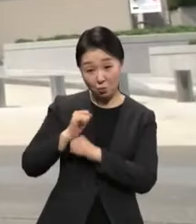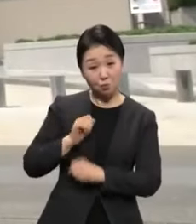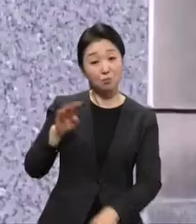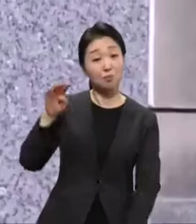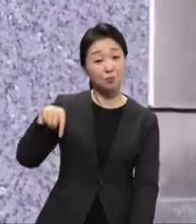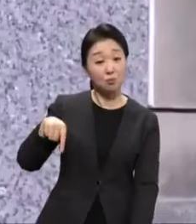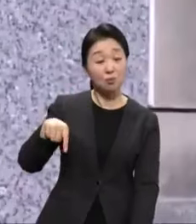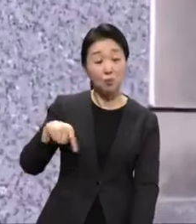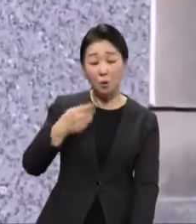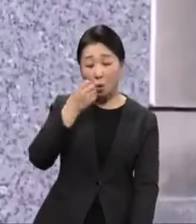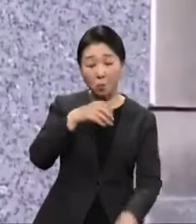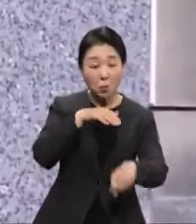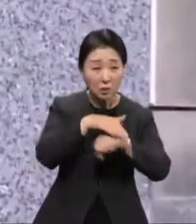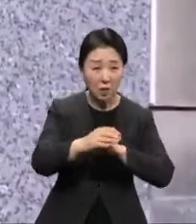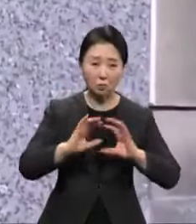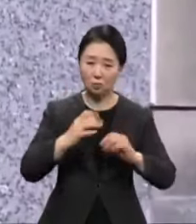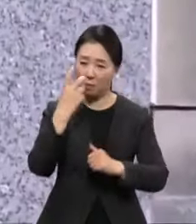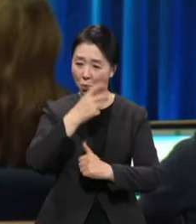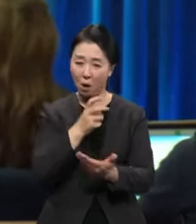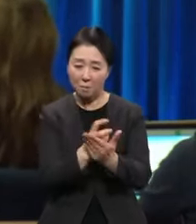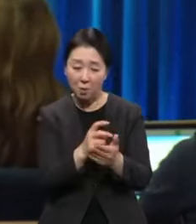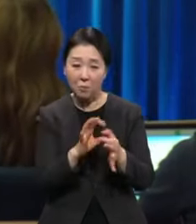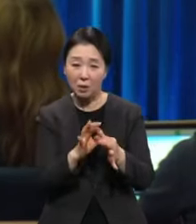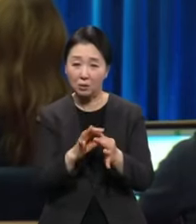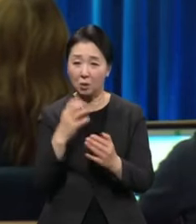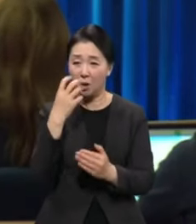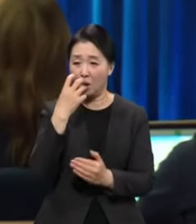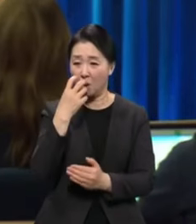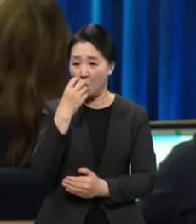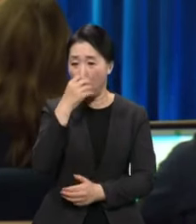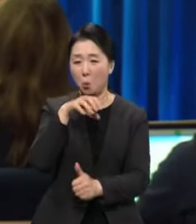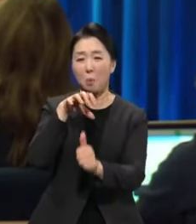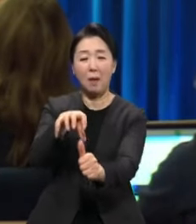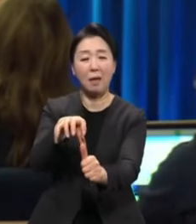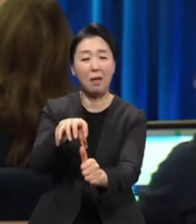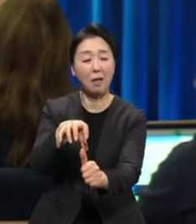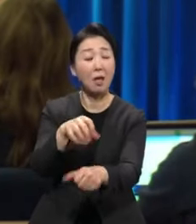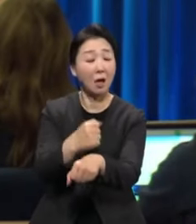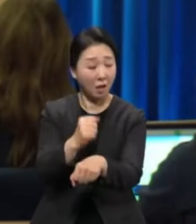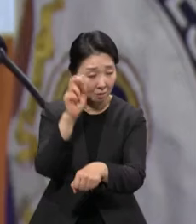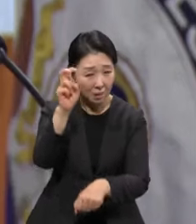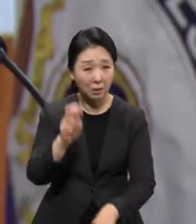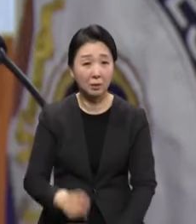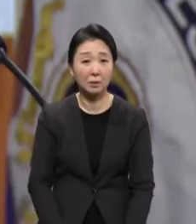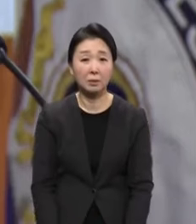홍콩판 국가 보안법에 대해 홍콩의 폐쇄를 가속화할 가능성이 있다고